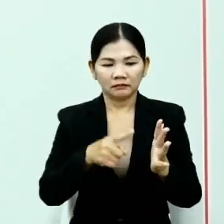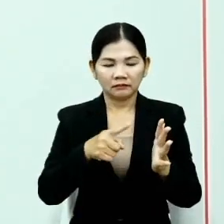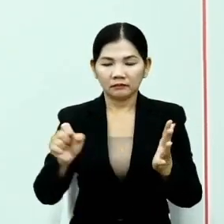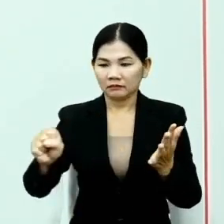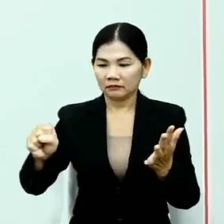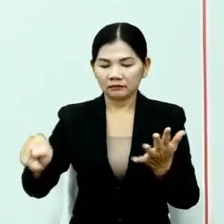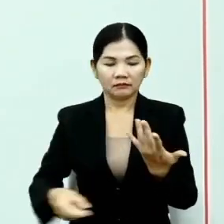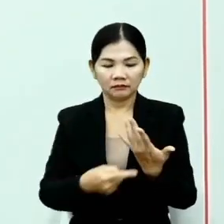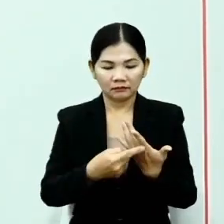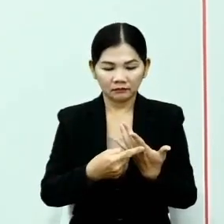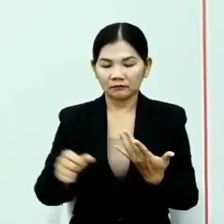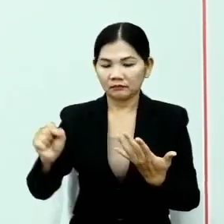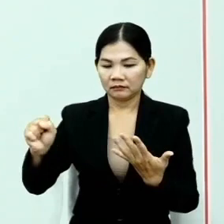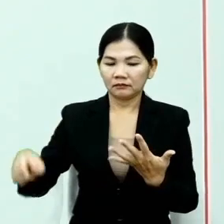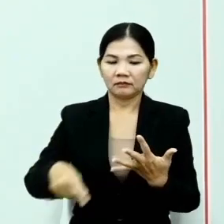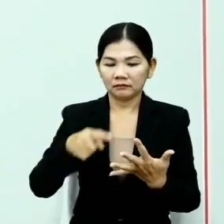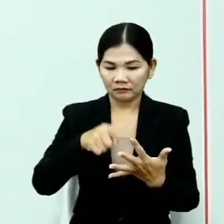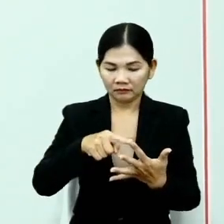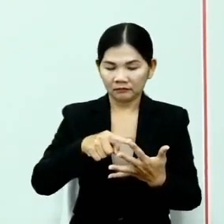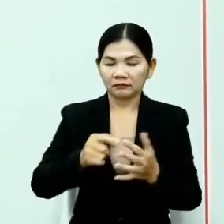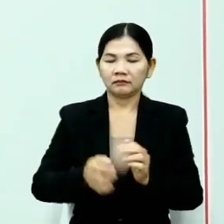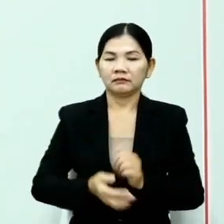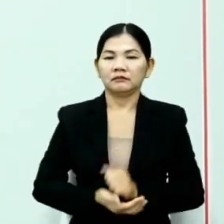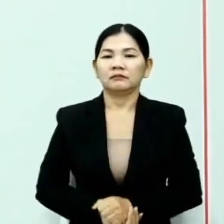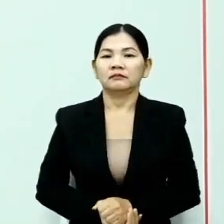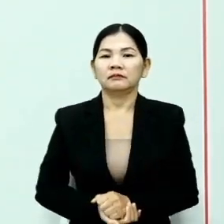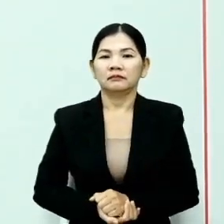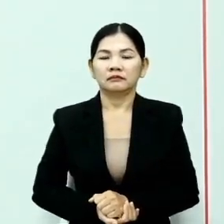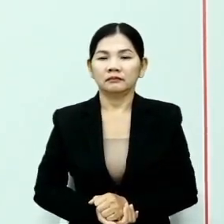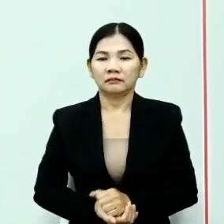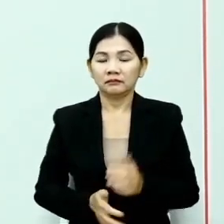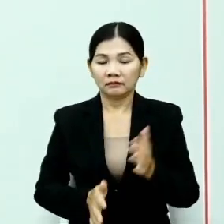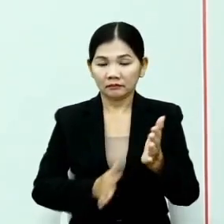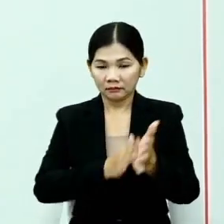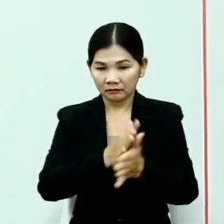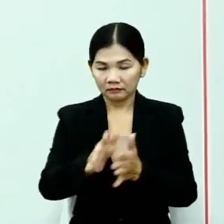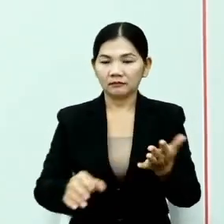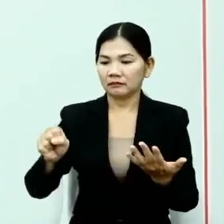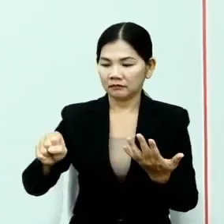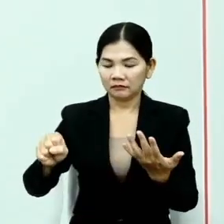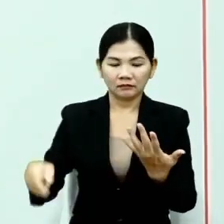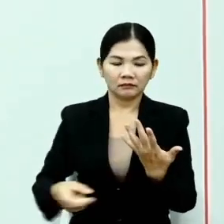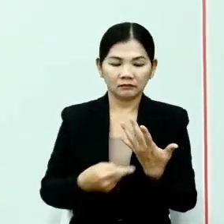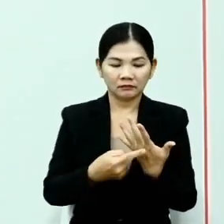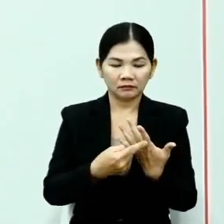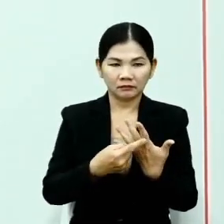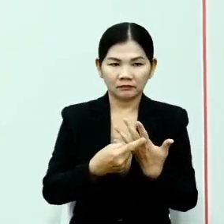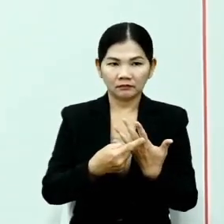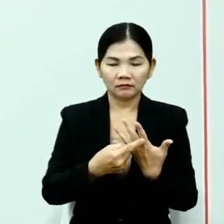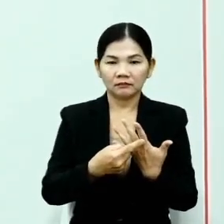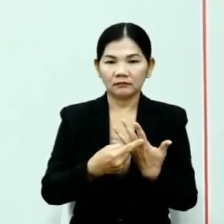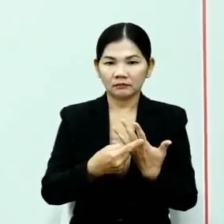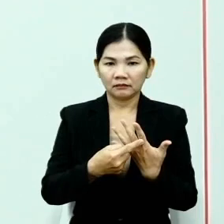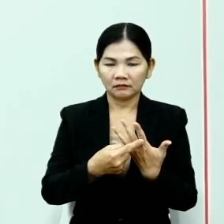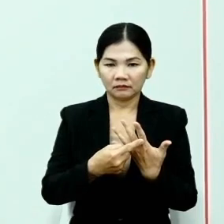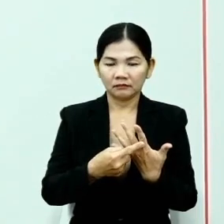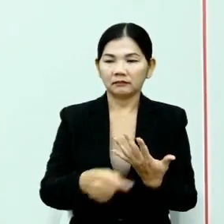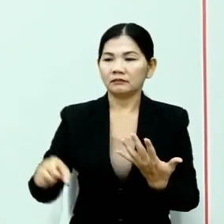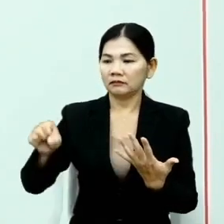តាតេតាចាំម្ដងទៀតតអេ